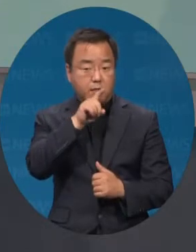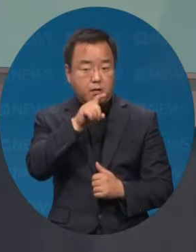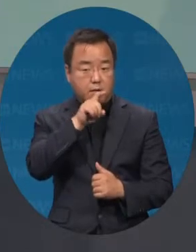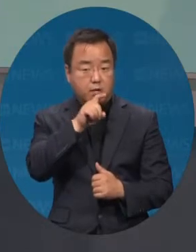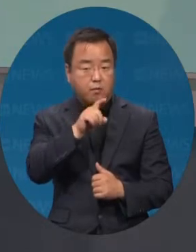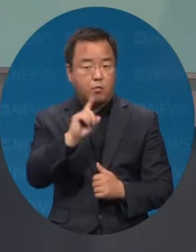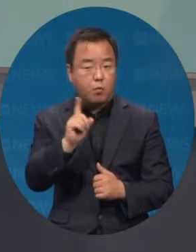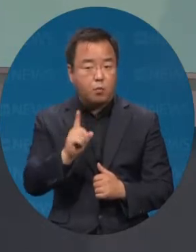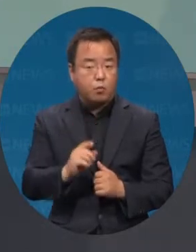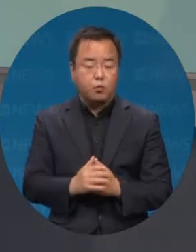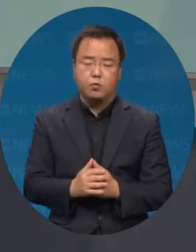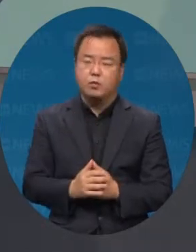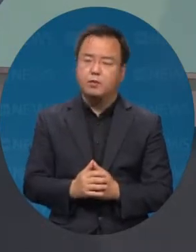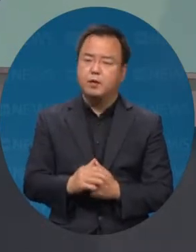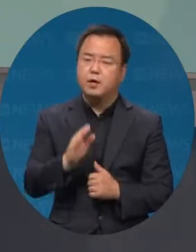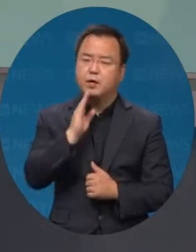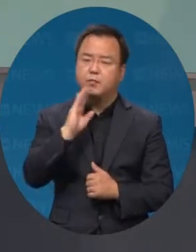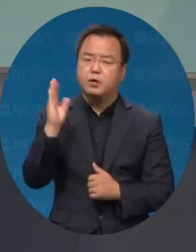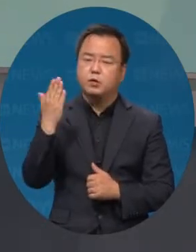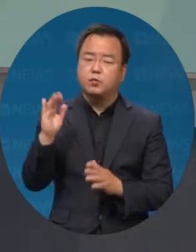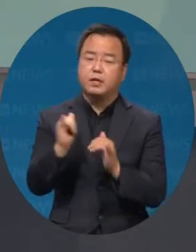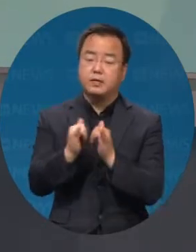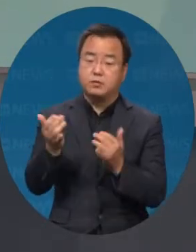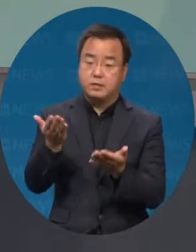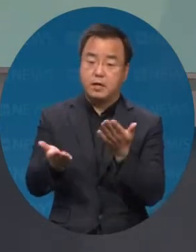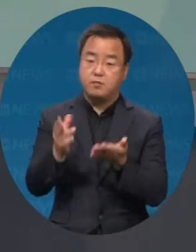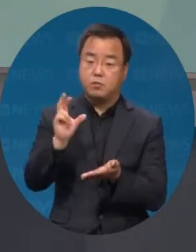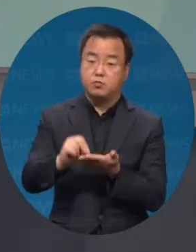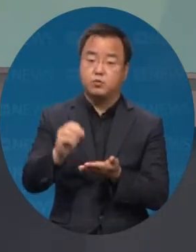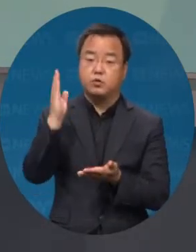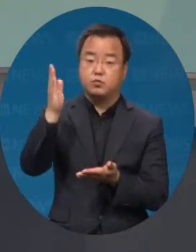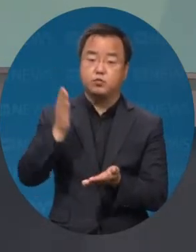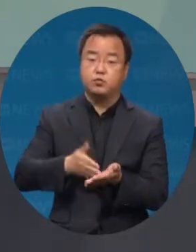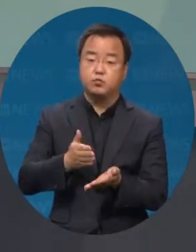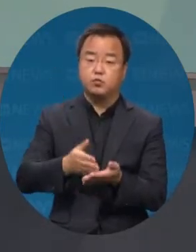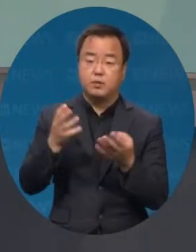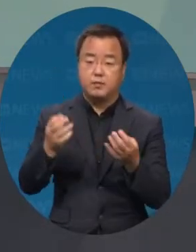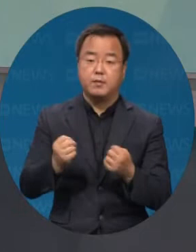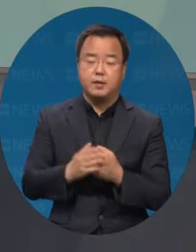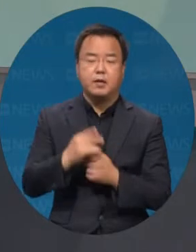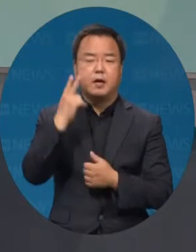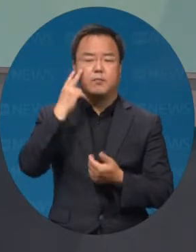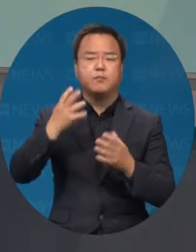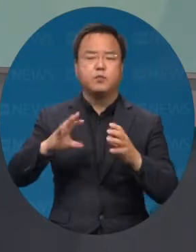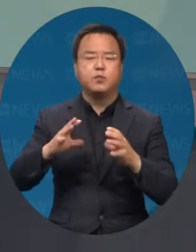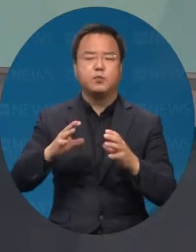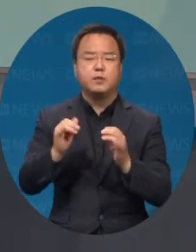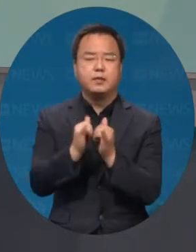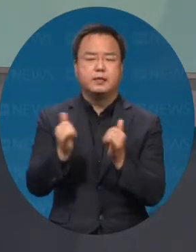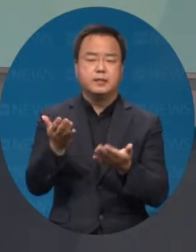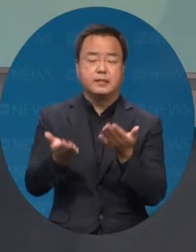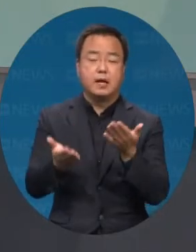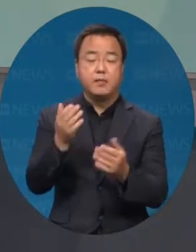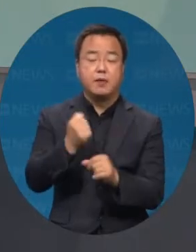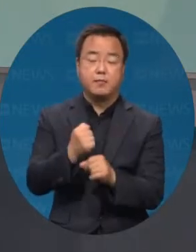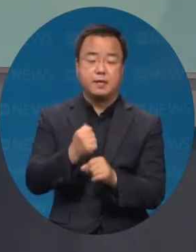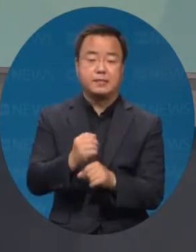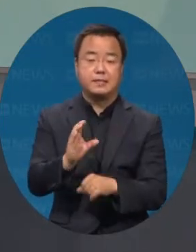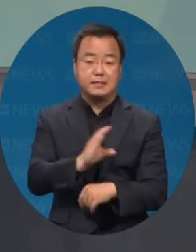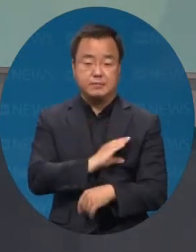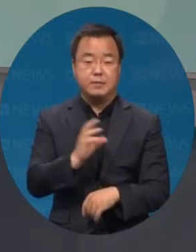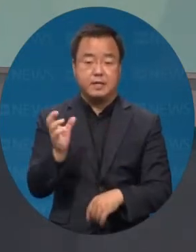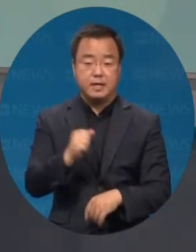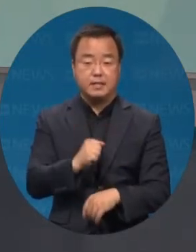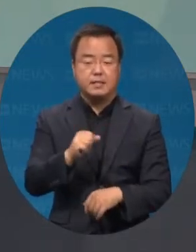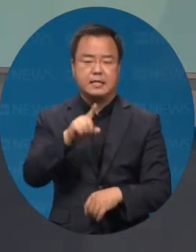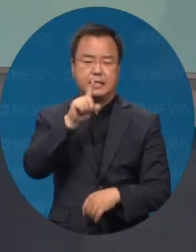4 최근 저희가 인종차별 문제에 참 많이 다루고 있는데요 미국에서 인종차별을 조장하는 이름을 가진 3대